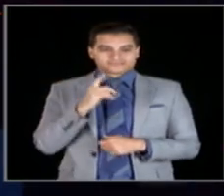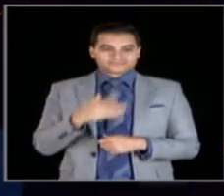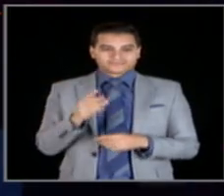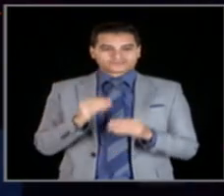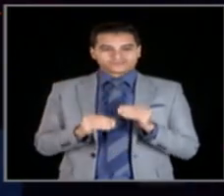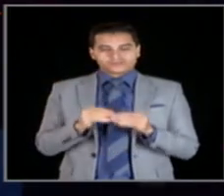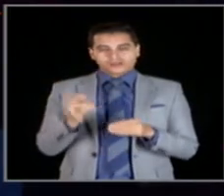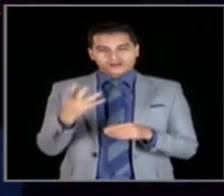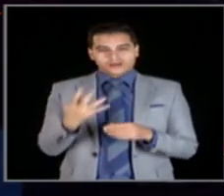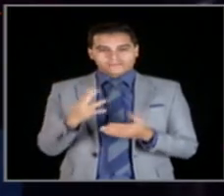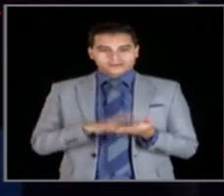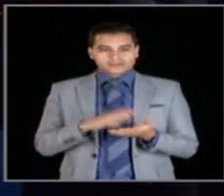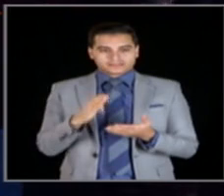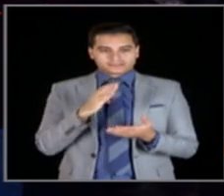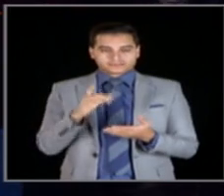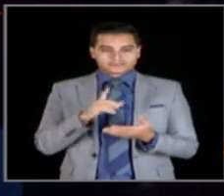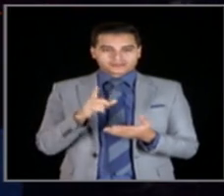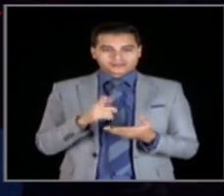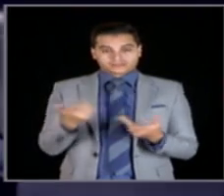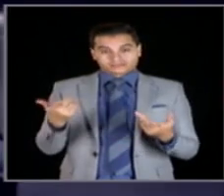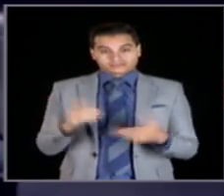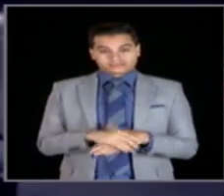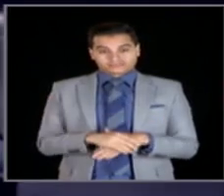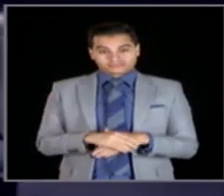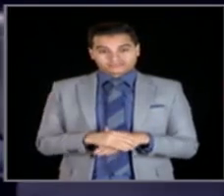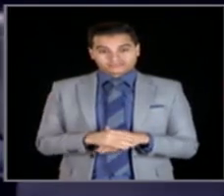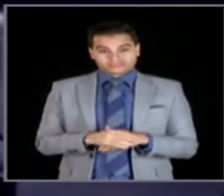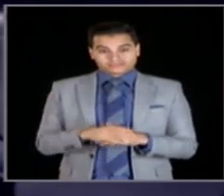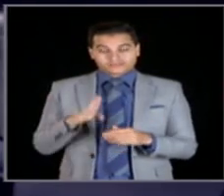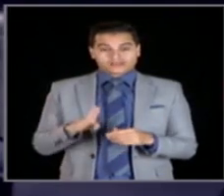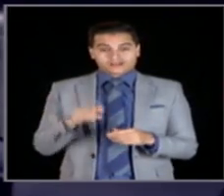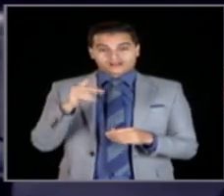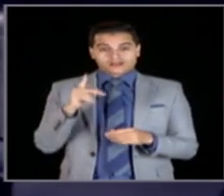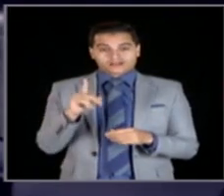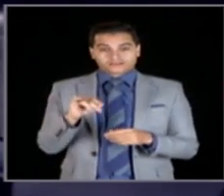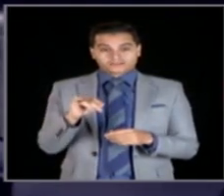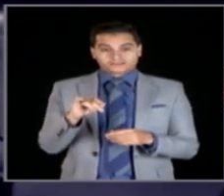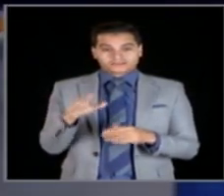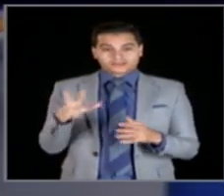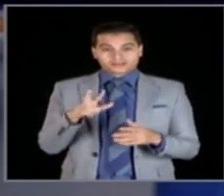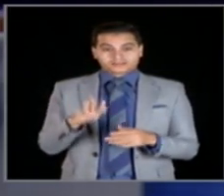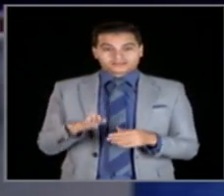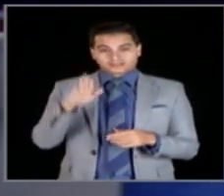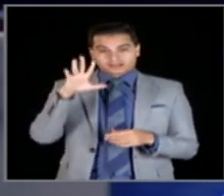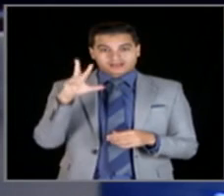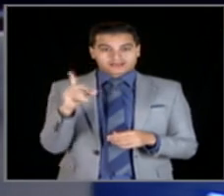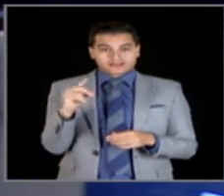اتفضل. 4 إجابات صح من 9. يا راجل، كاظم الساهر بقى مطرب لبناني.